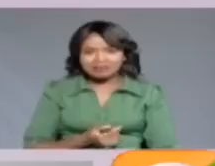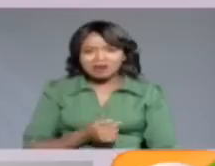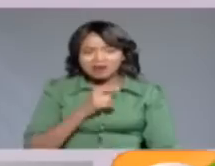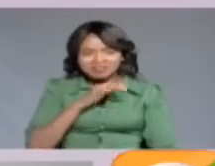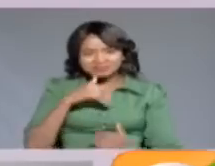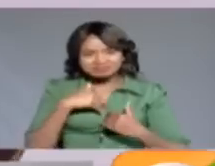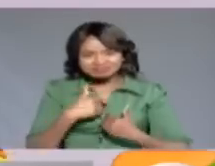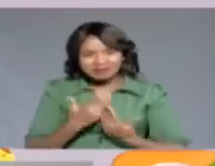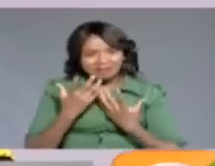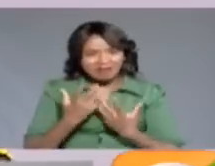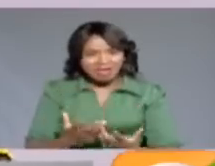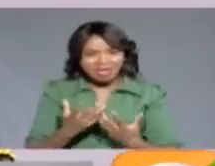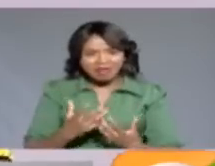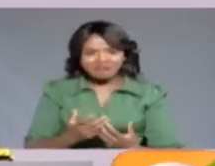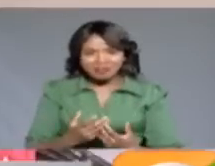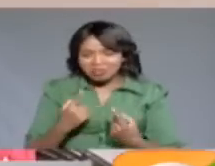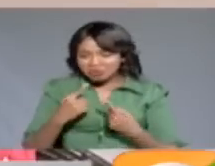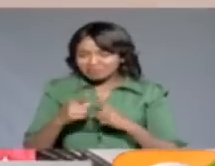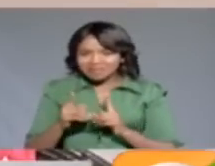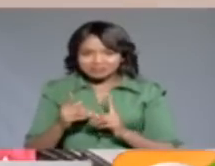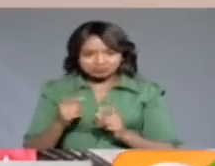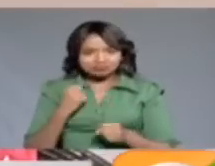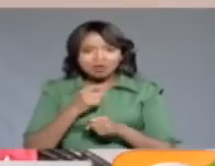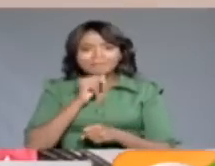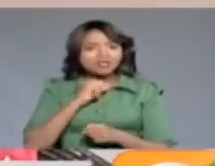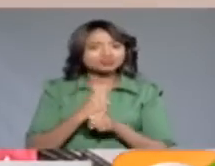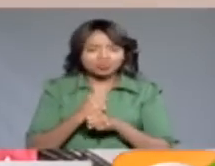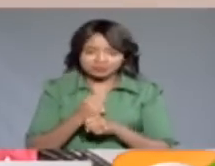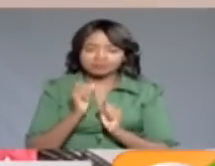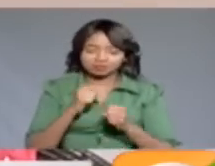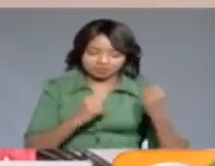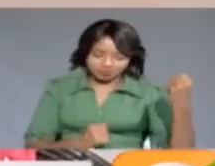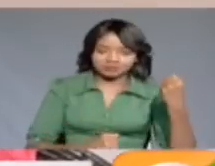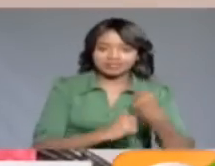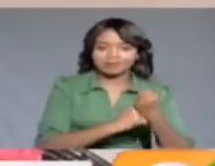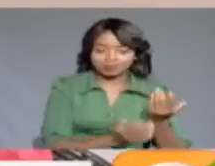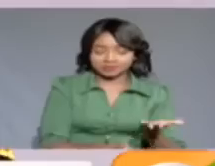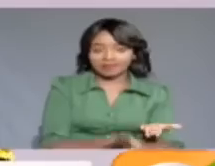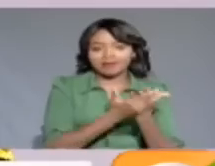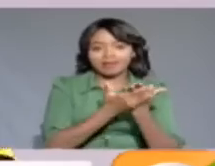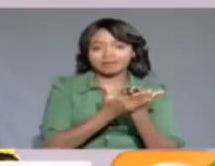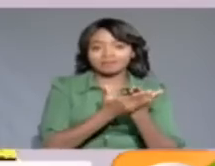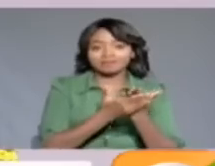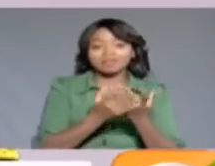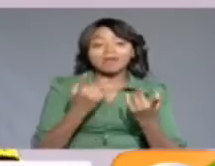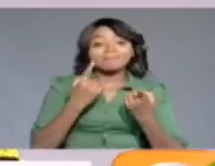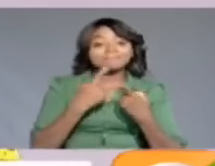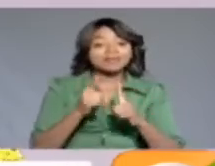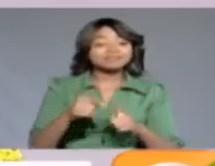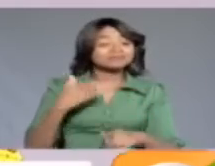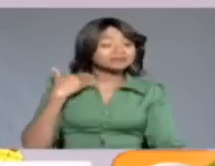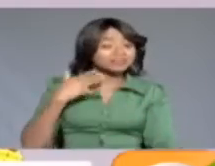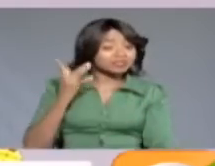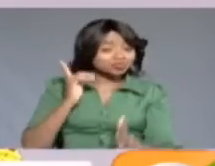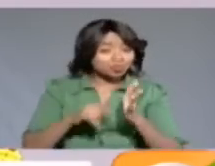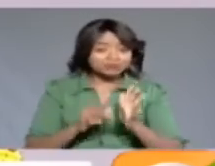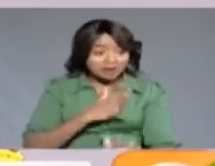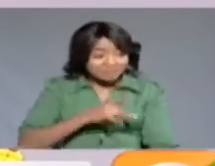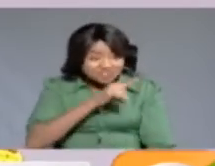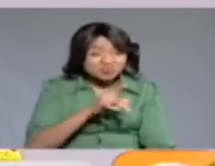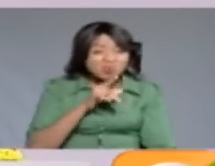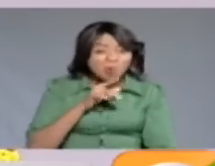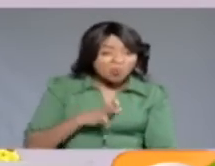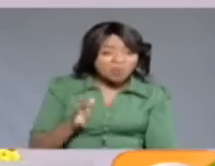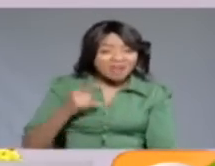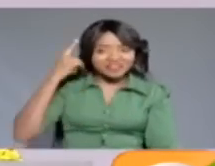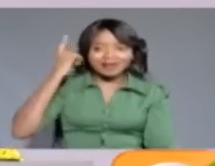kiasi gani? Na labda hakuna atamfanyikazi pale ndani. Sasa unaweza kumsaidia. Kitu tu ambacho mimi ukanya ni mwanamke isikuingie katika akili yako ukaona